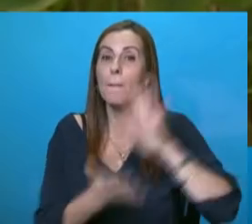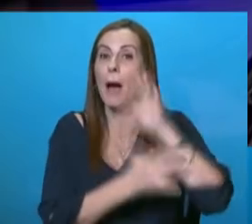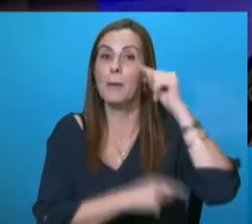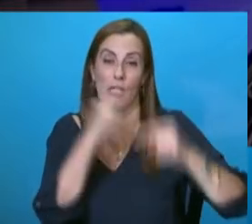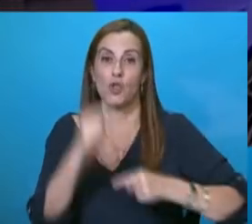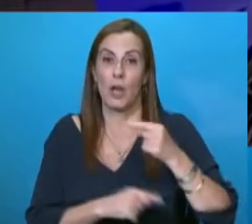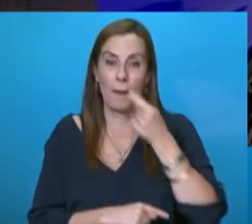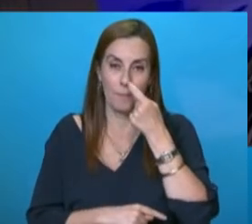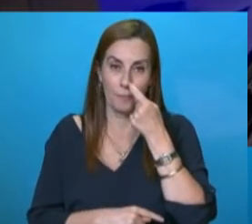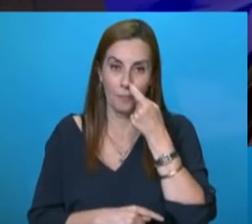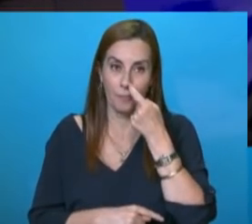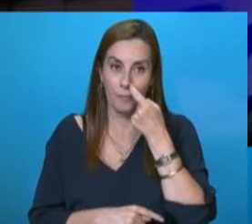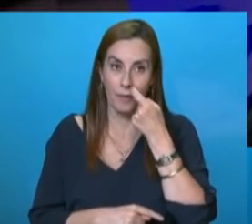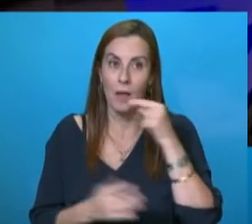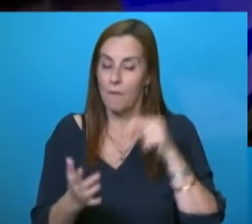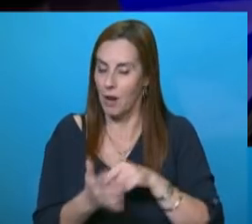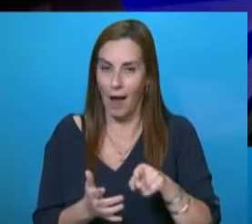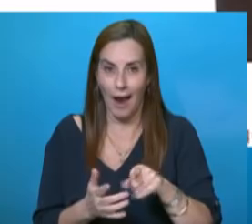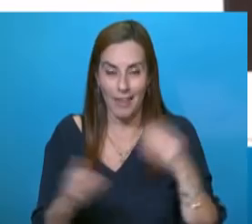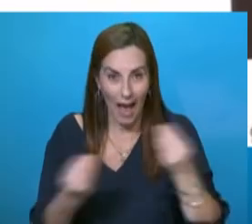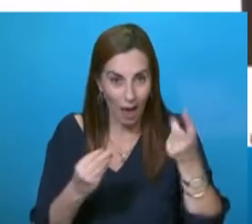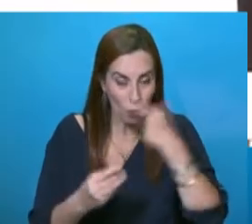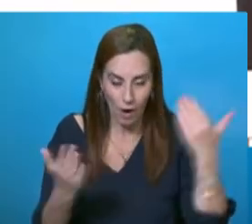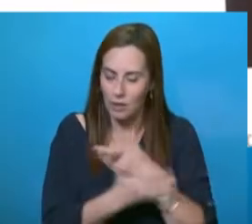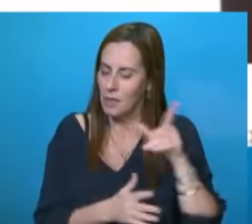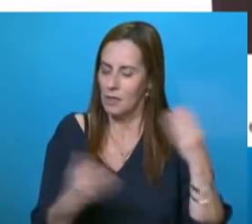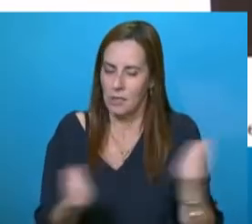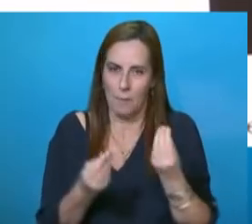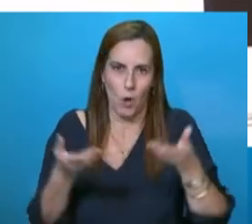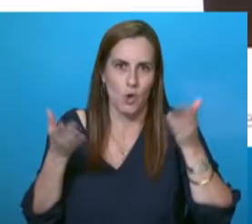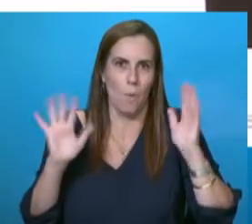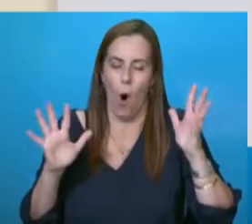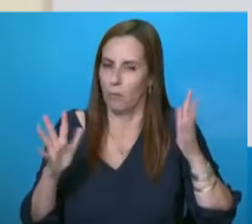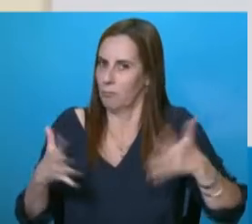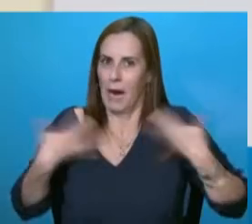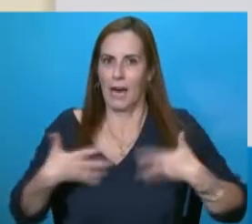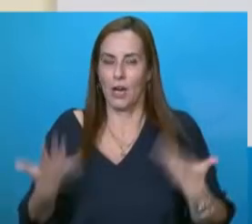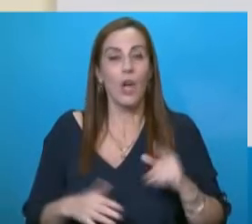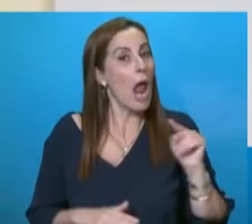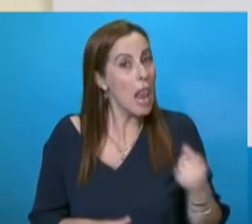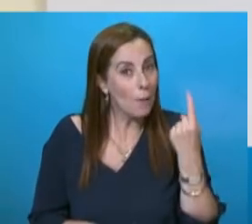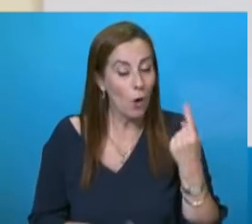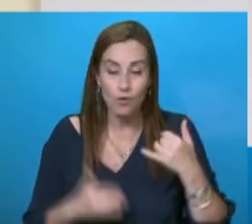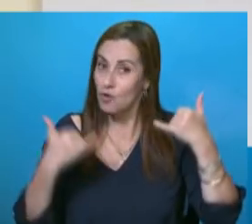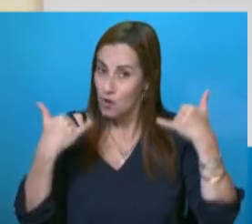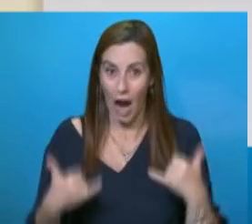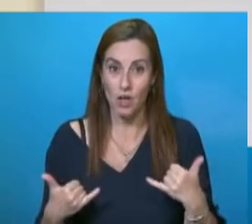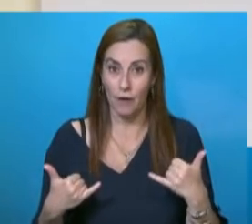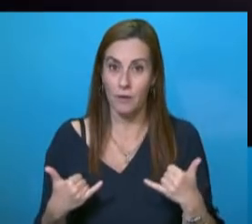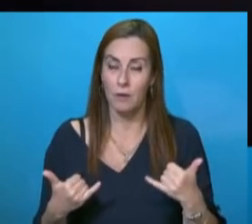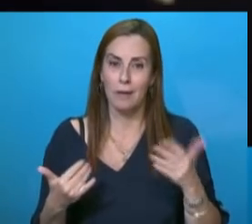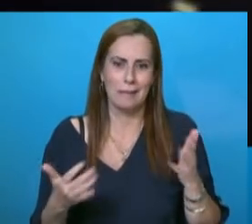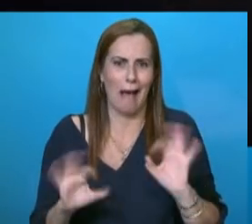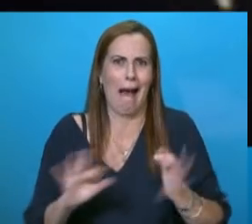שנה. ולכן הבשורה היא מאוד מרגשת, למרות שבשלב הנוכחי היא מאוד